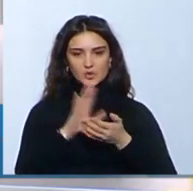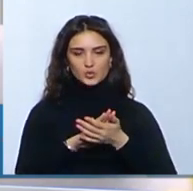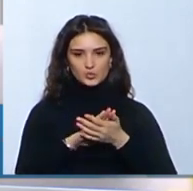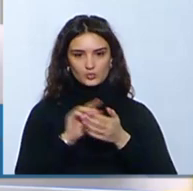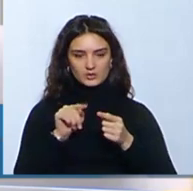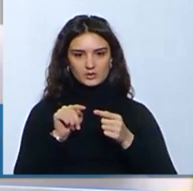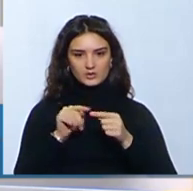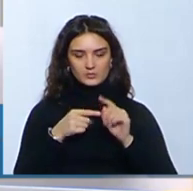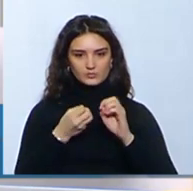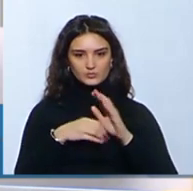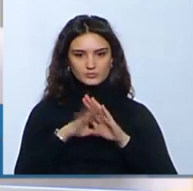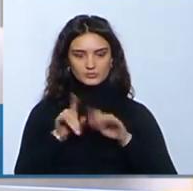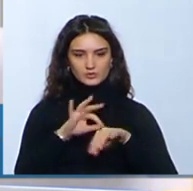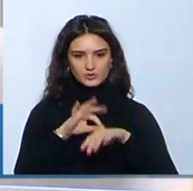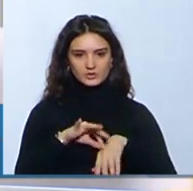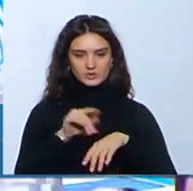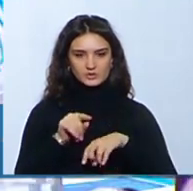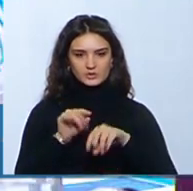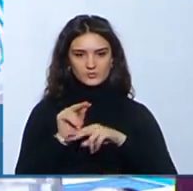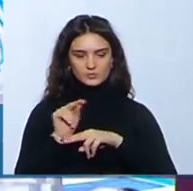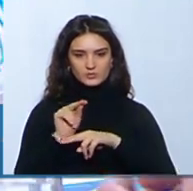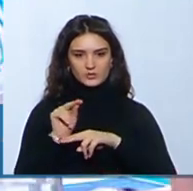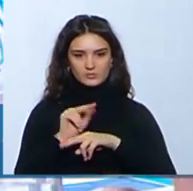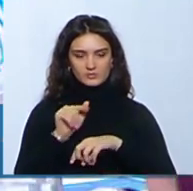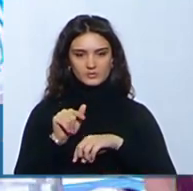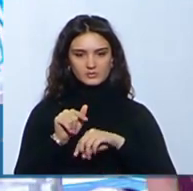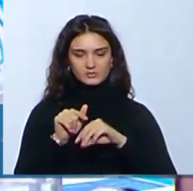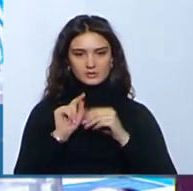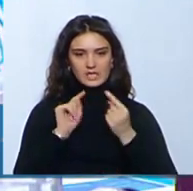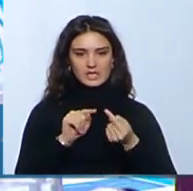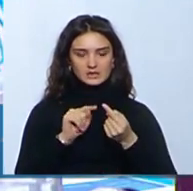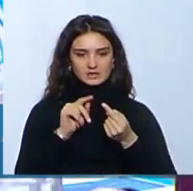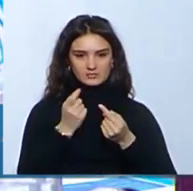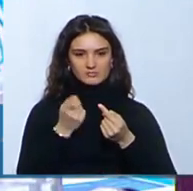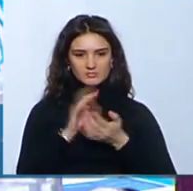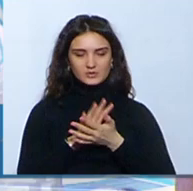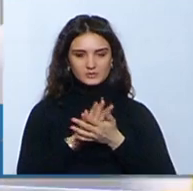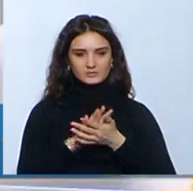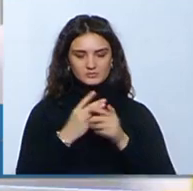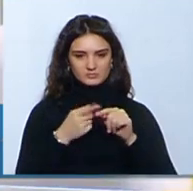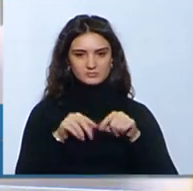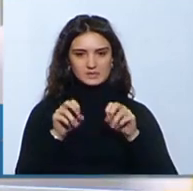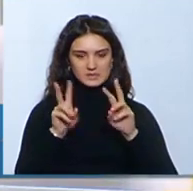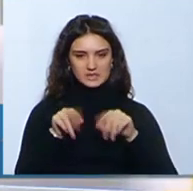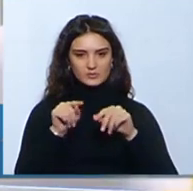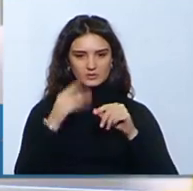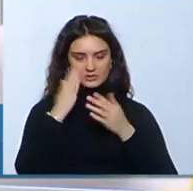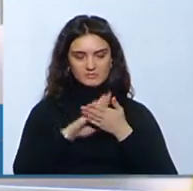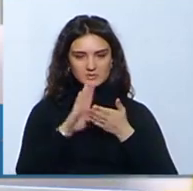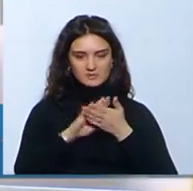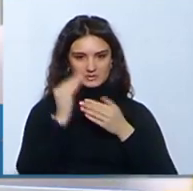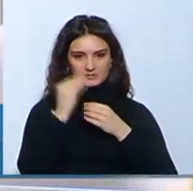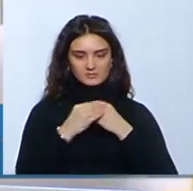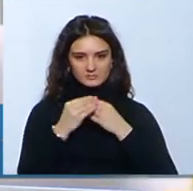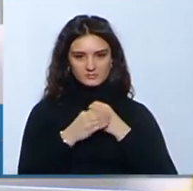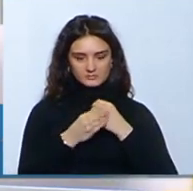ფორმაში გადადის, უმჯობესია ჩატარდეს, რა თქმა უნდა, მკურნალობა ანტიპარაზიტული. ინიშნება ადგილობრივად სპეციალური გამწმენდი